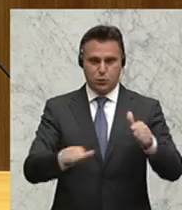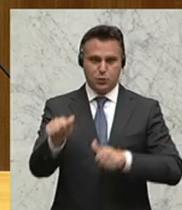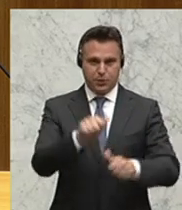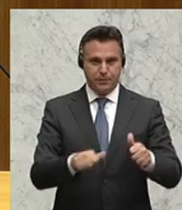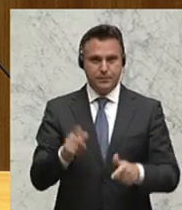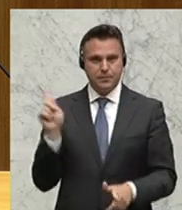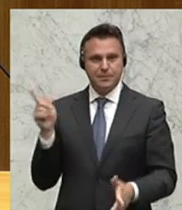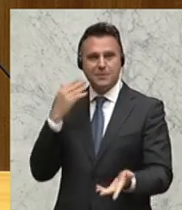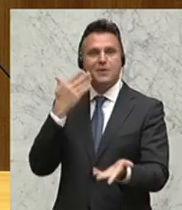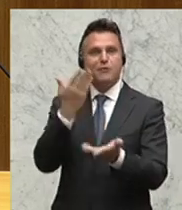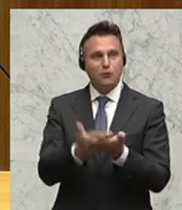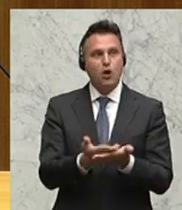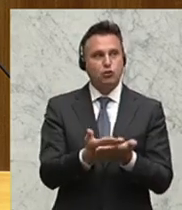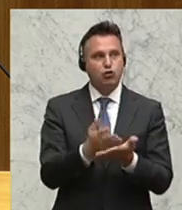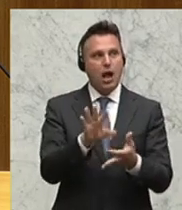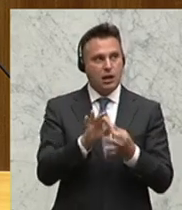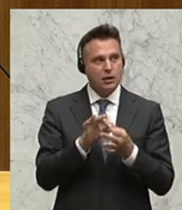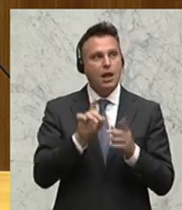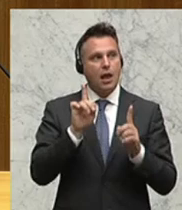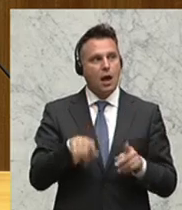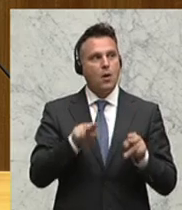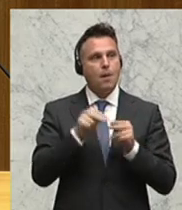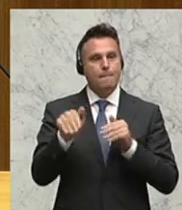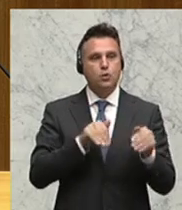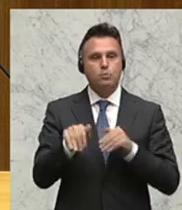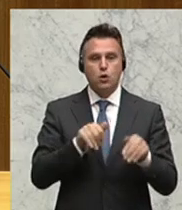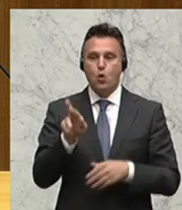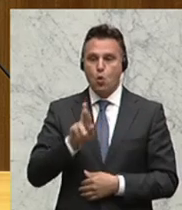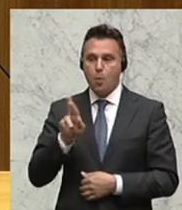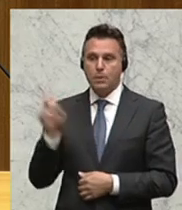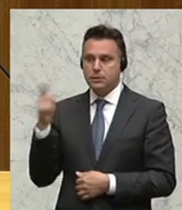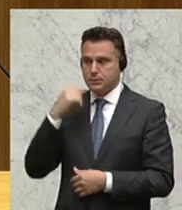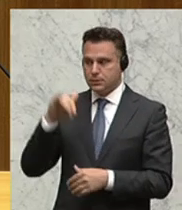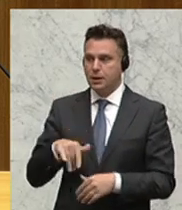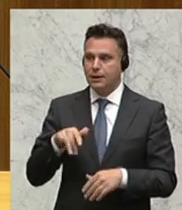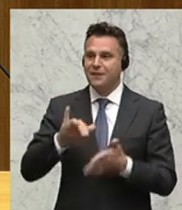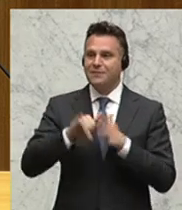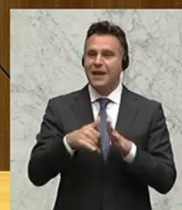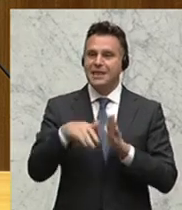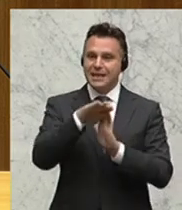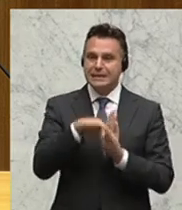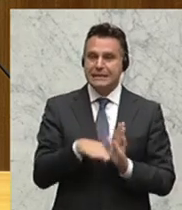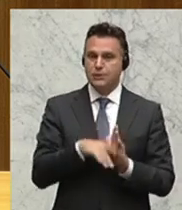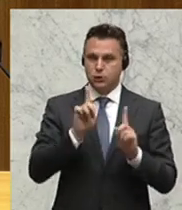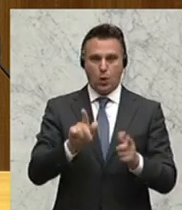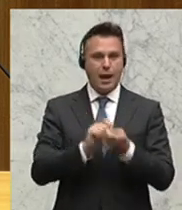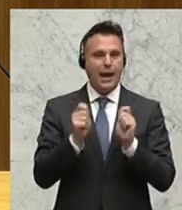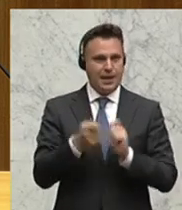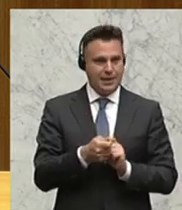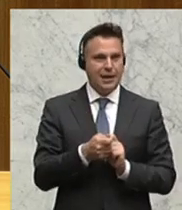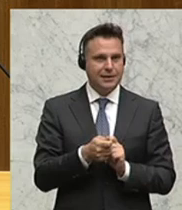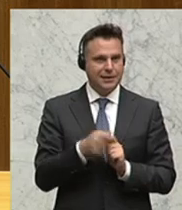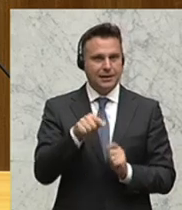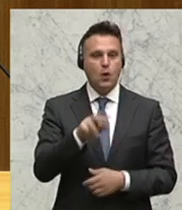Lösung vorgeschlagen, gemeinsam auch vom Bundesminister Rupprechter, wo das Weingesetz hier im Nationalrat novelliert werden soll, damit